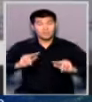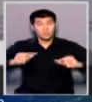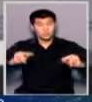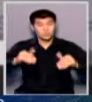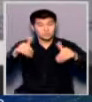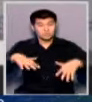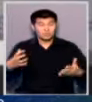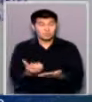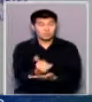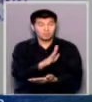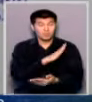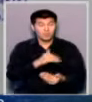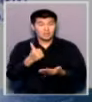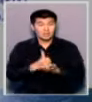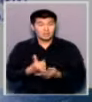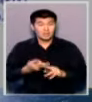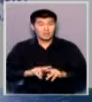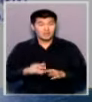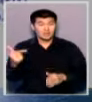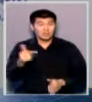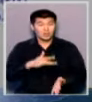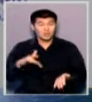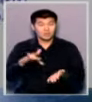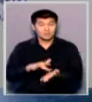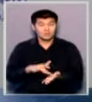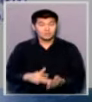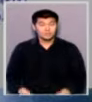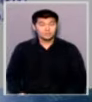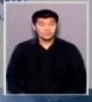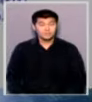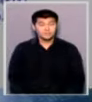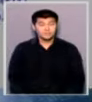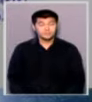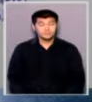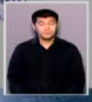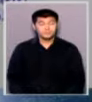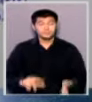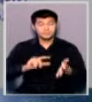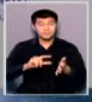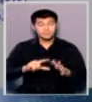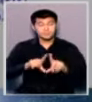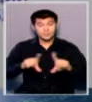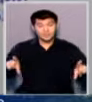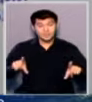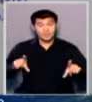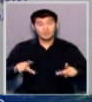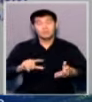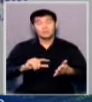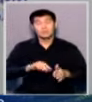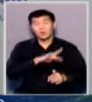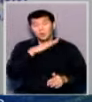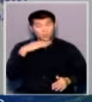шешімін тапқан. Негізгі контингент осы Атырау қаласында, енді өзі мектеп саны көп болғаннан кейін, бала саны көп болғаннан